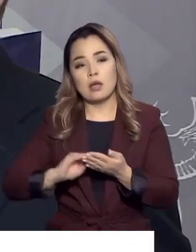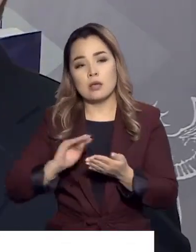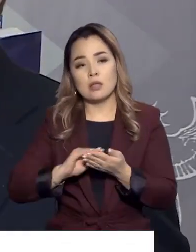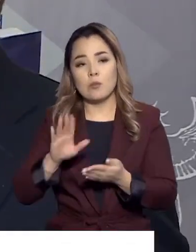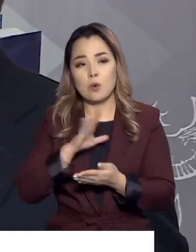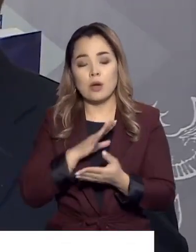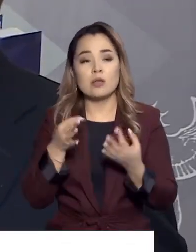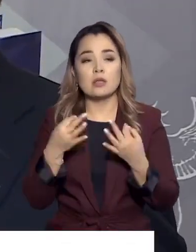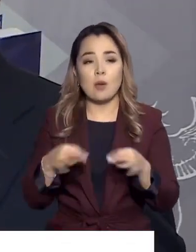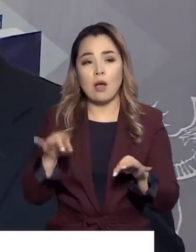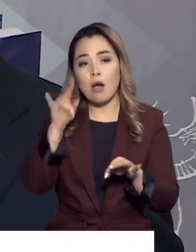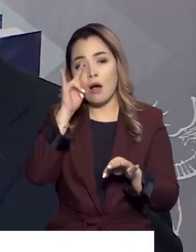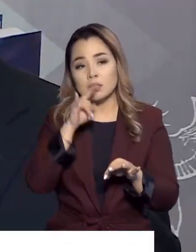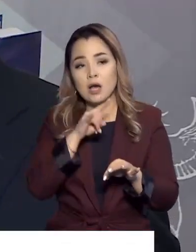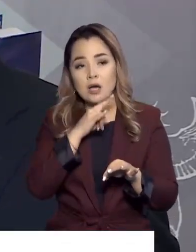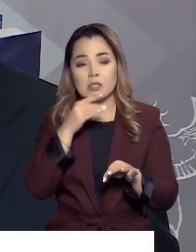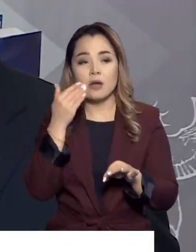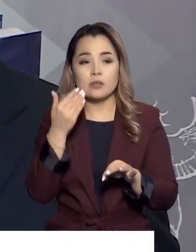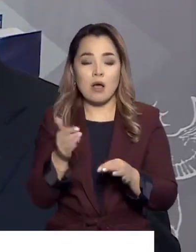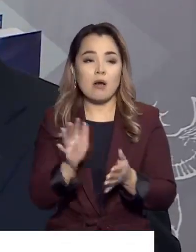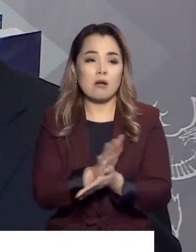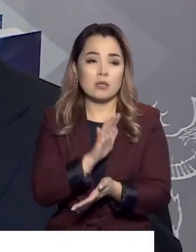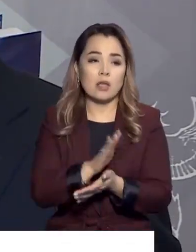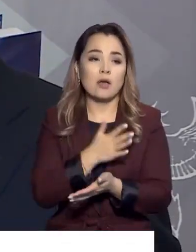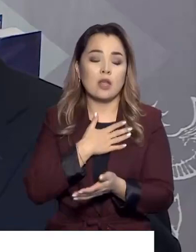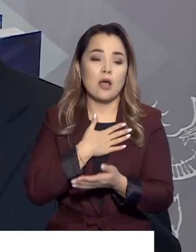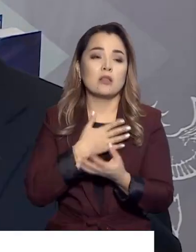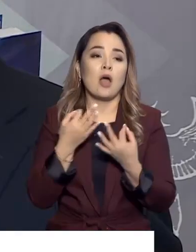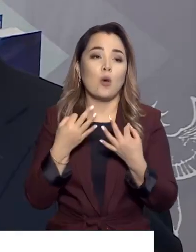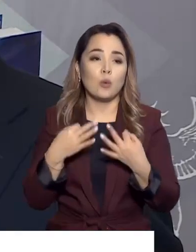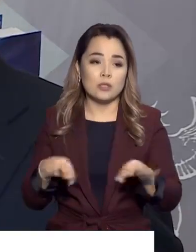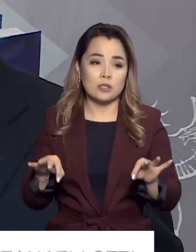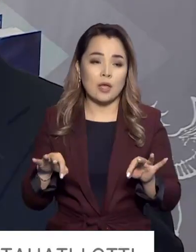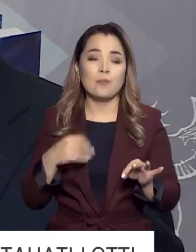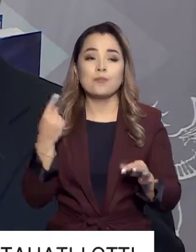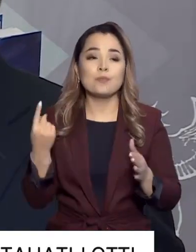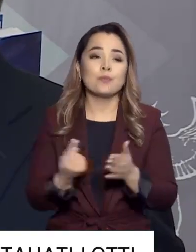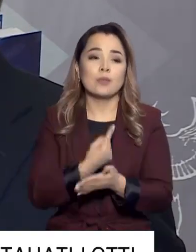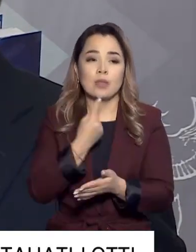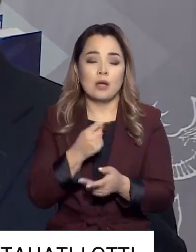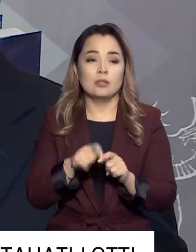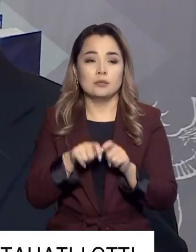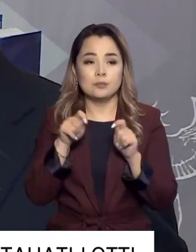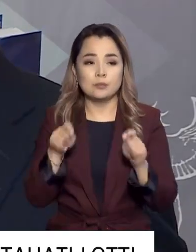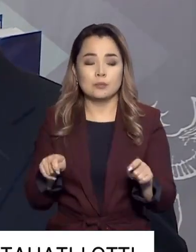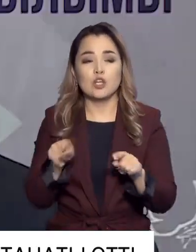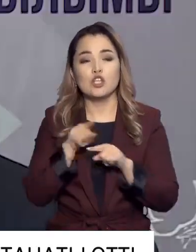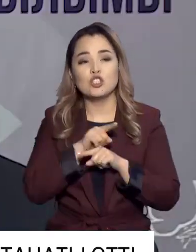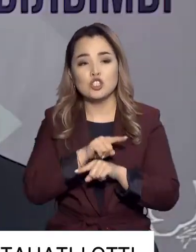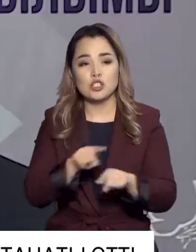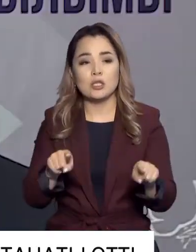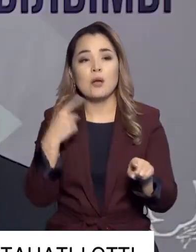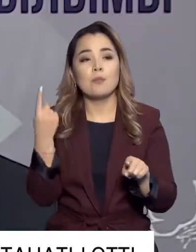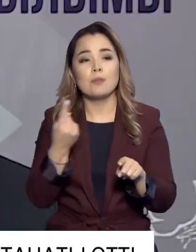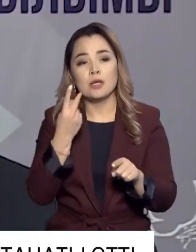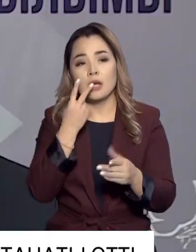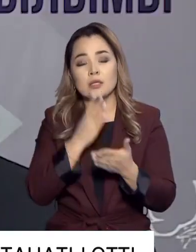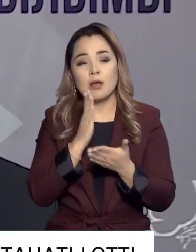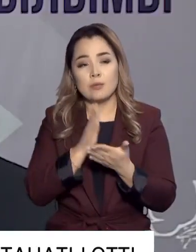Қазақстан газеті осы тәуелсіздігіміздің ең алғашқы шежірелерінің бірі. Соның